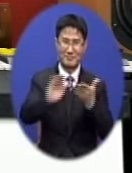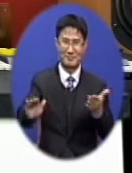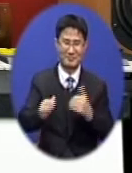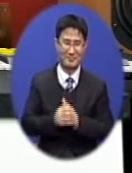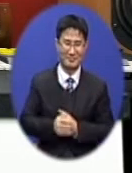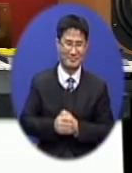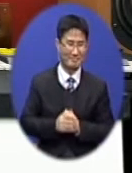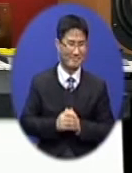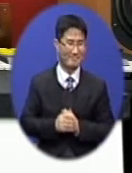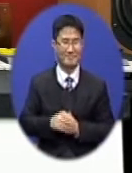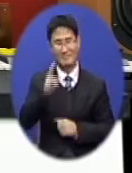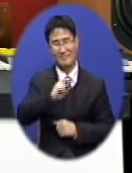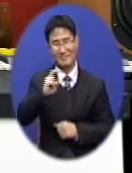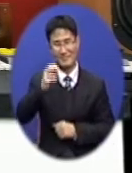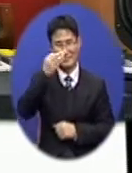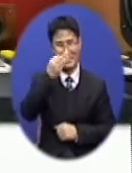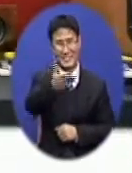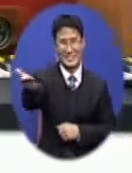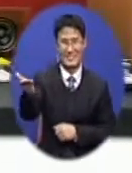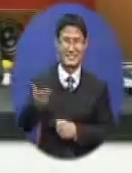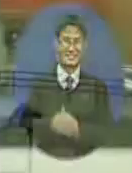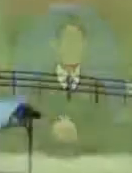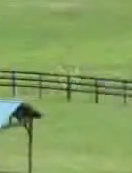11번입니다. 네. 자, 음악 주세요. 주세요.